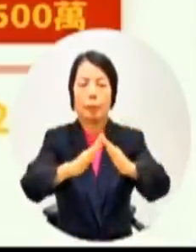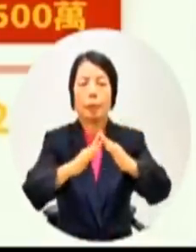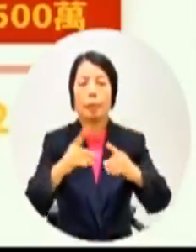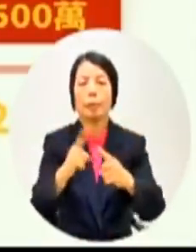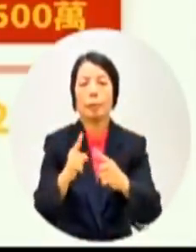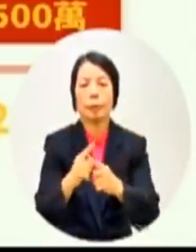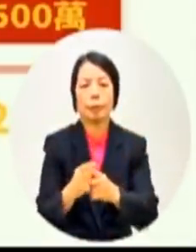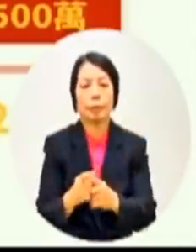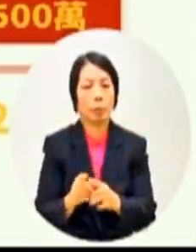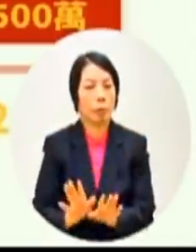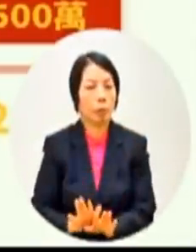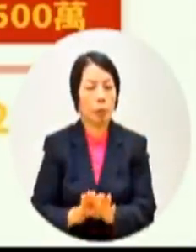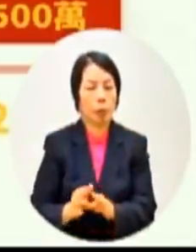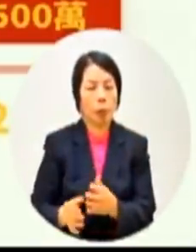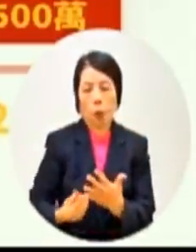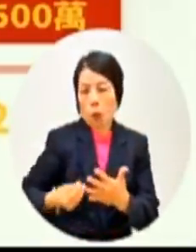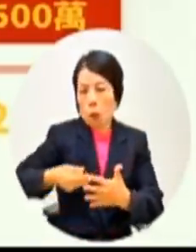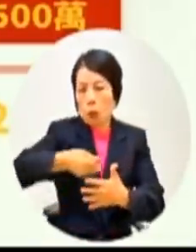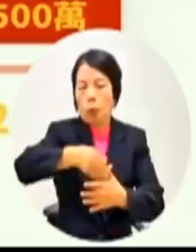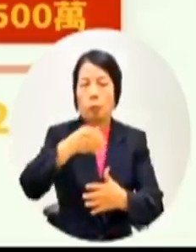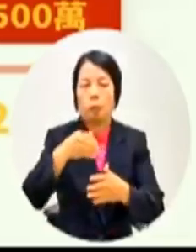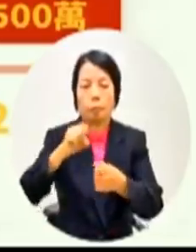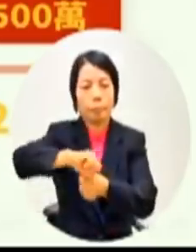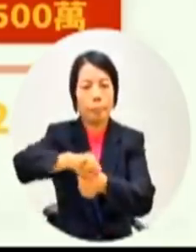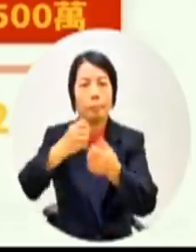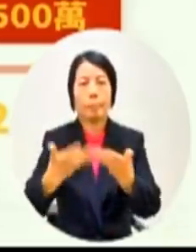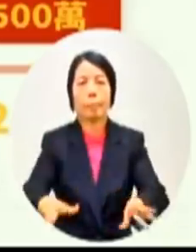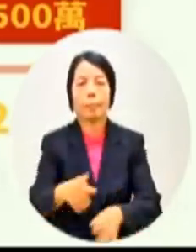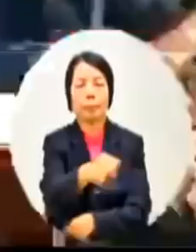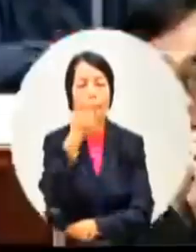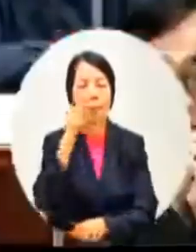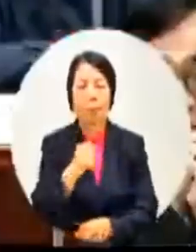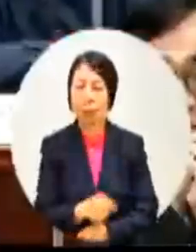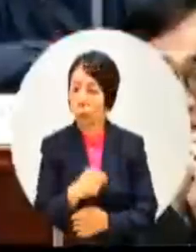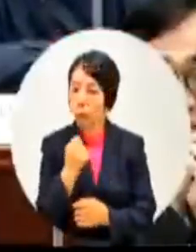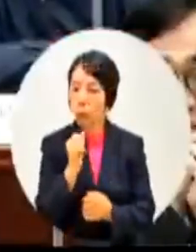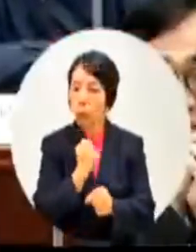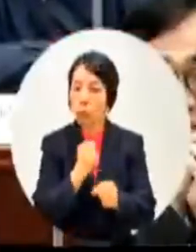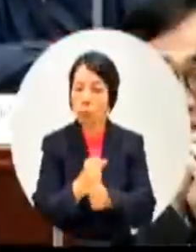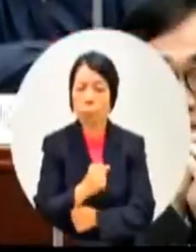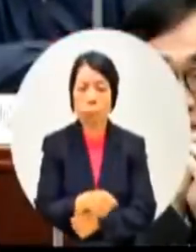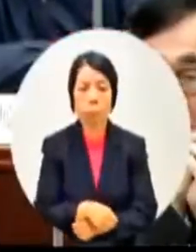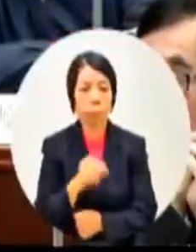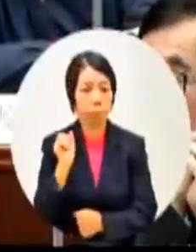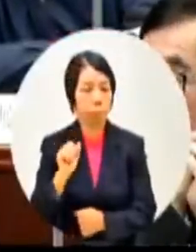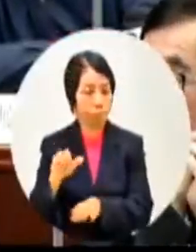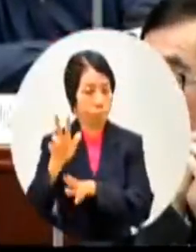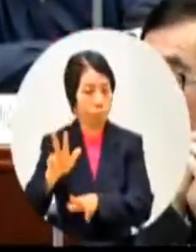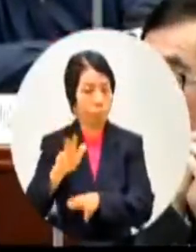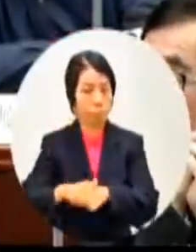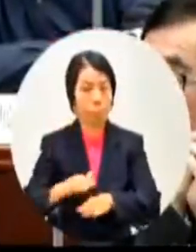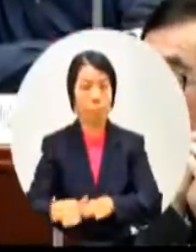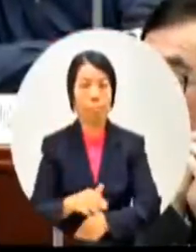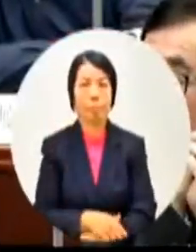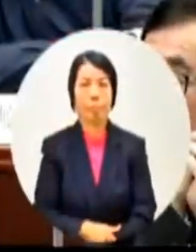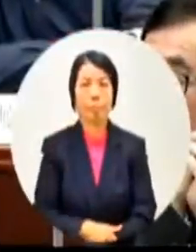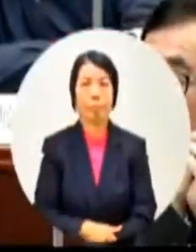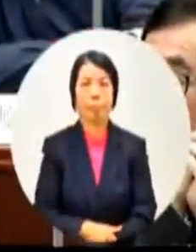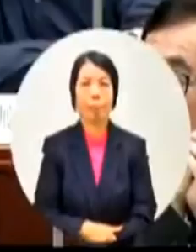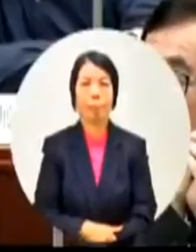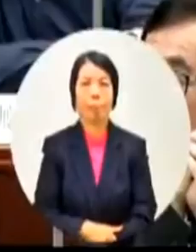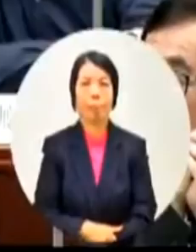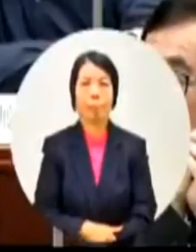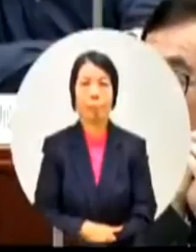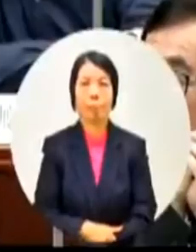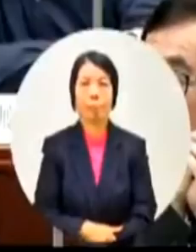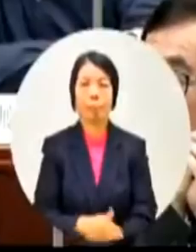做会到做袂到，你当我做会到做袂到的， 一万， 做会到做袂到的， 一万，这为什么做不到？ 你